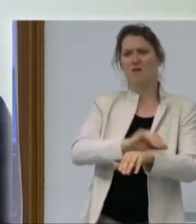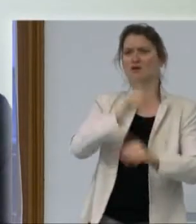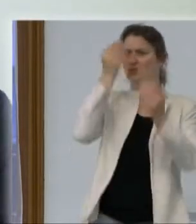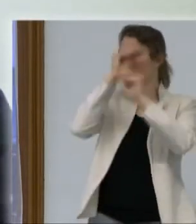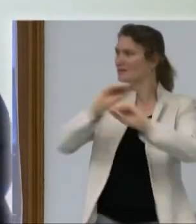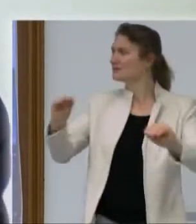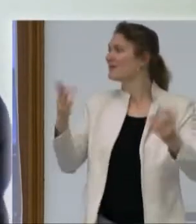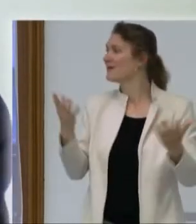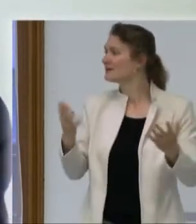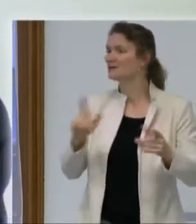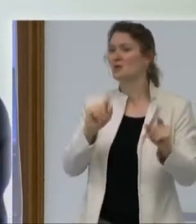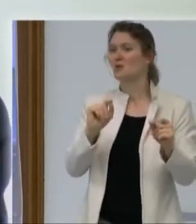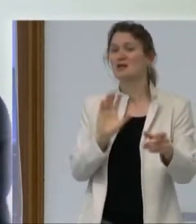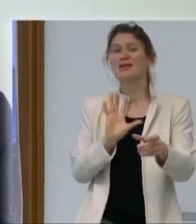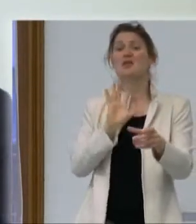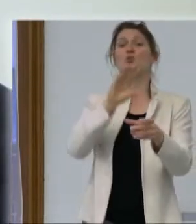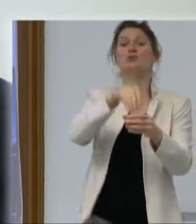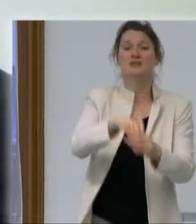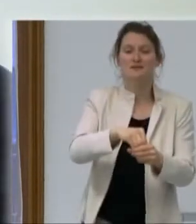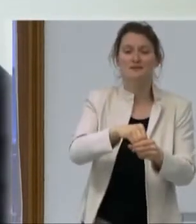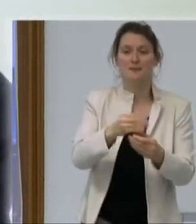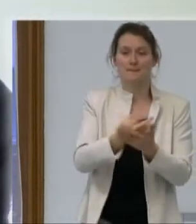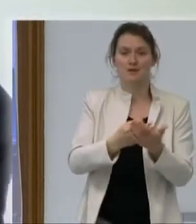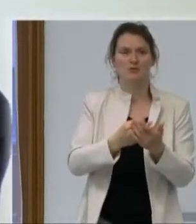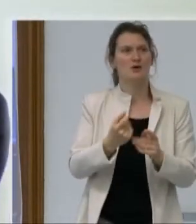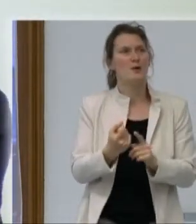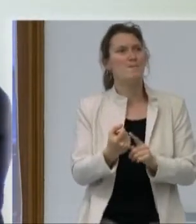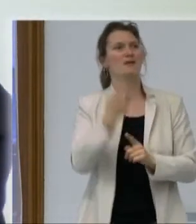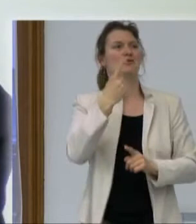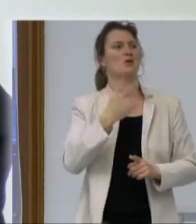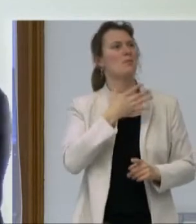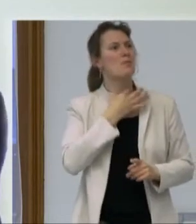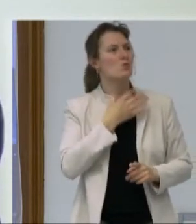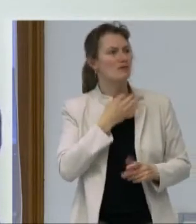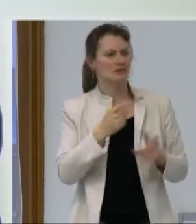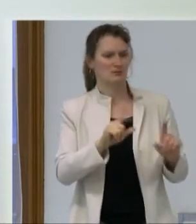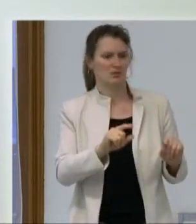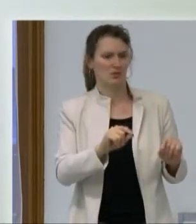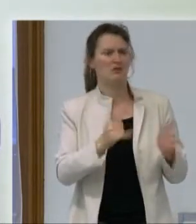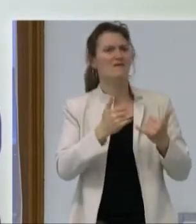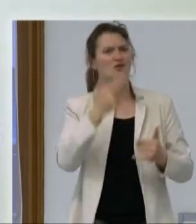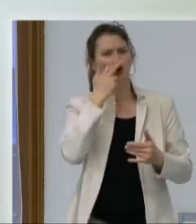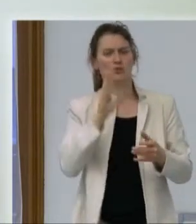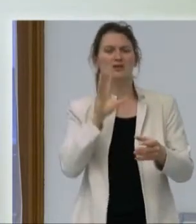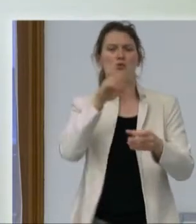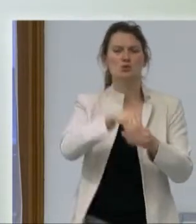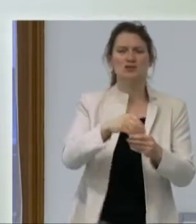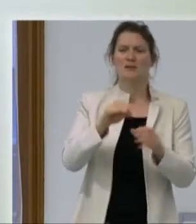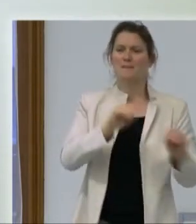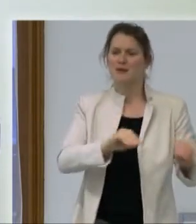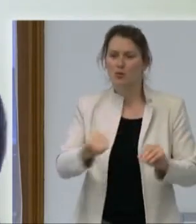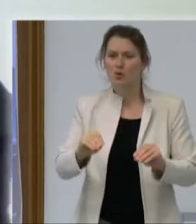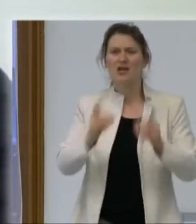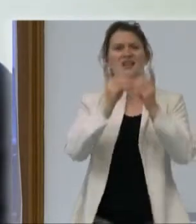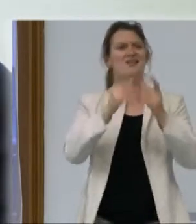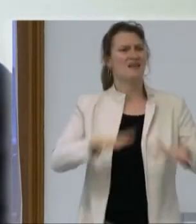verlieren, was mit inklusiver Bildung und besonderen Bedürfnissen insbesondere gemeint ist und wie inklusive Pädagogik und Diversität